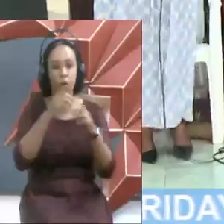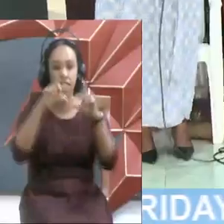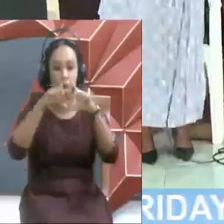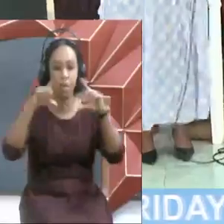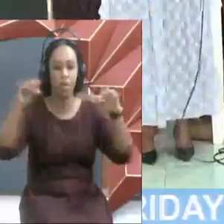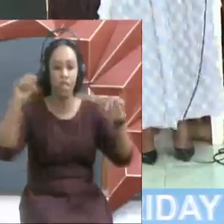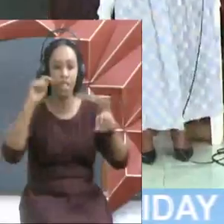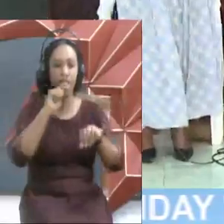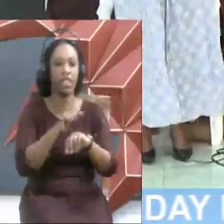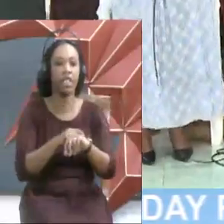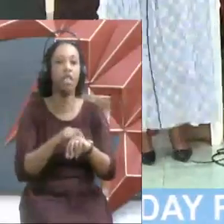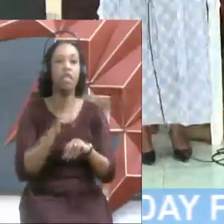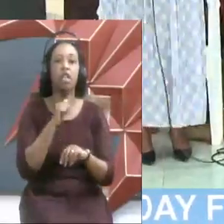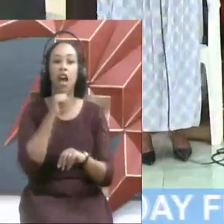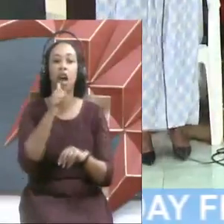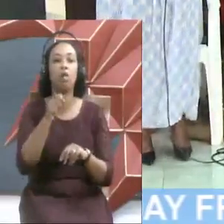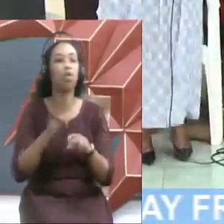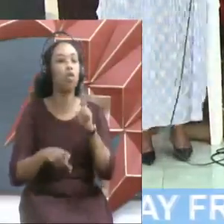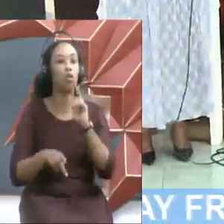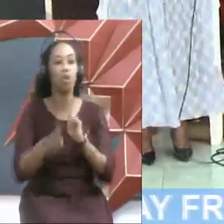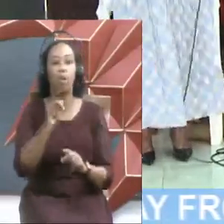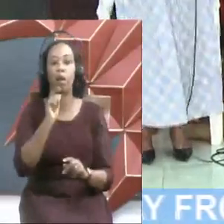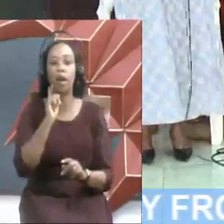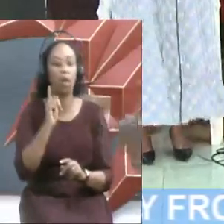auza kurwa disobi